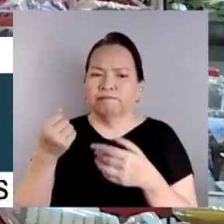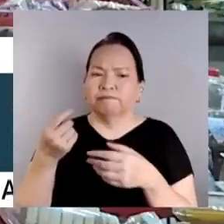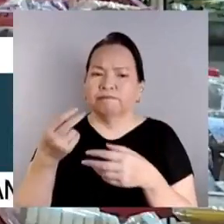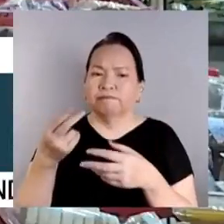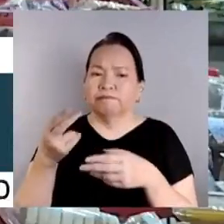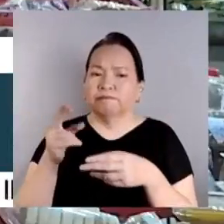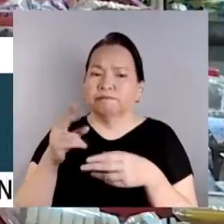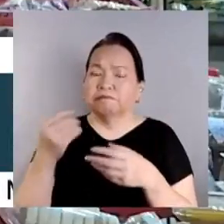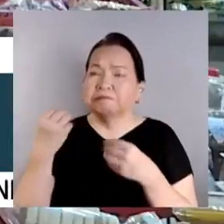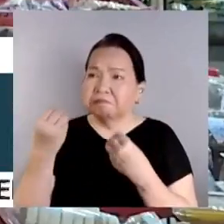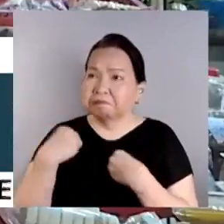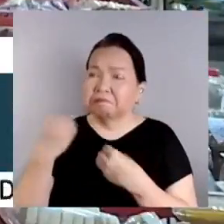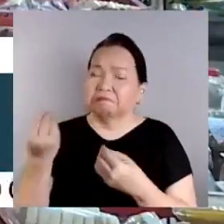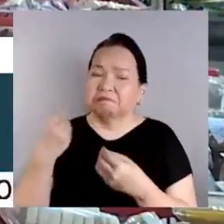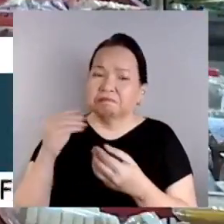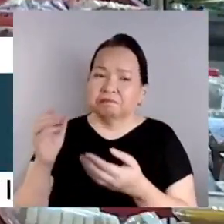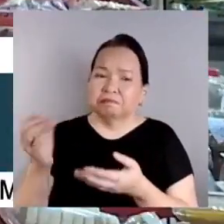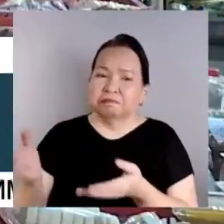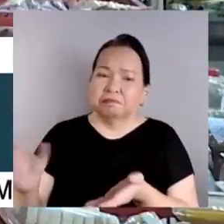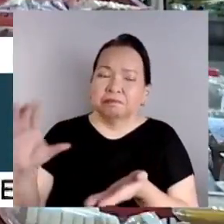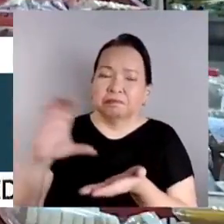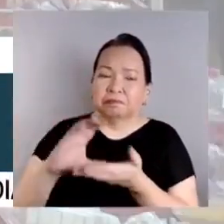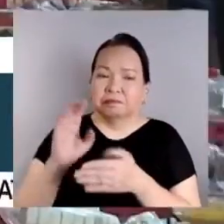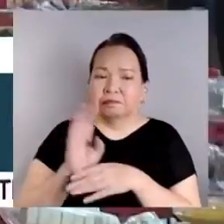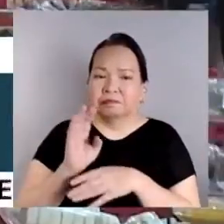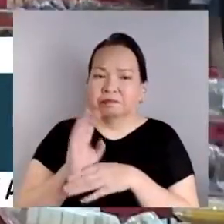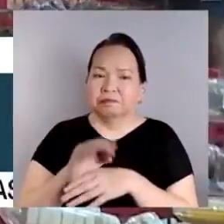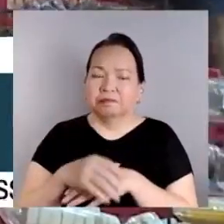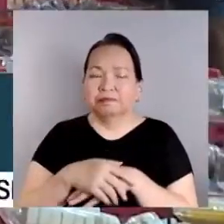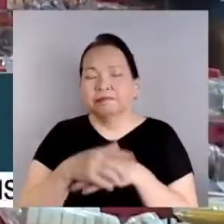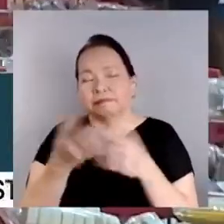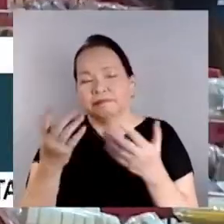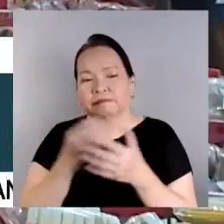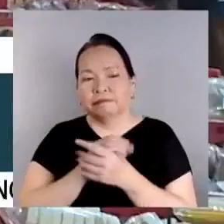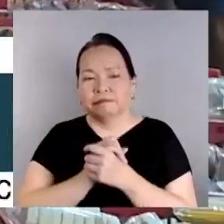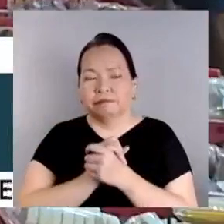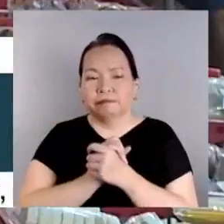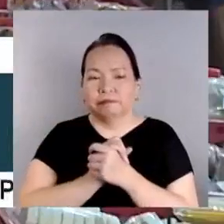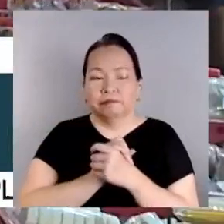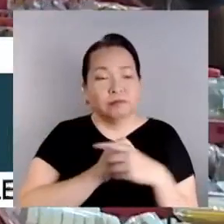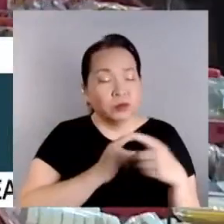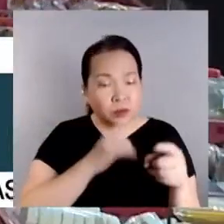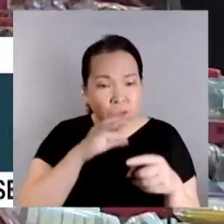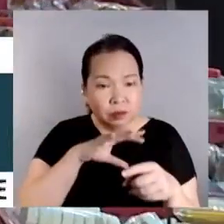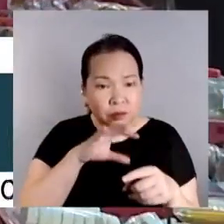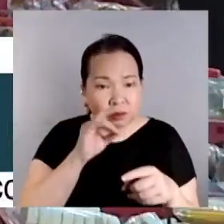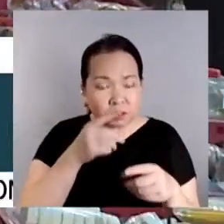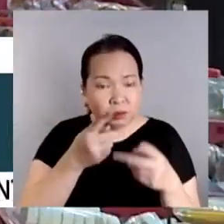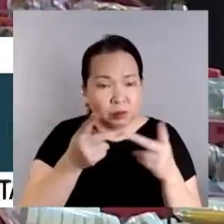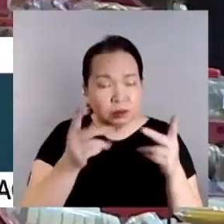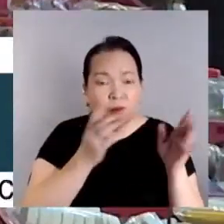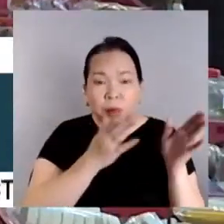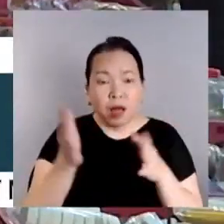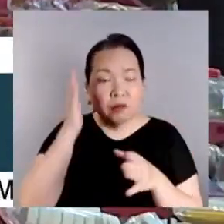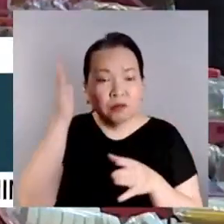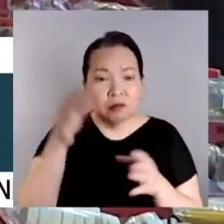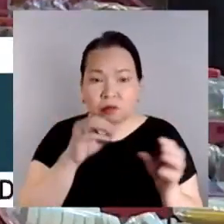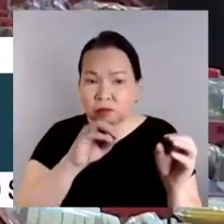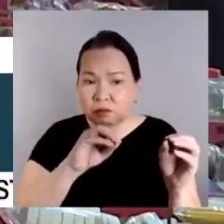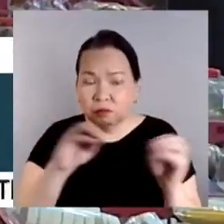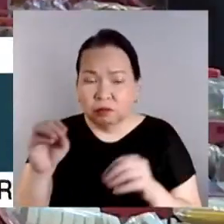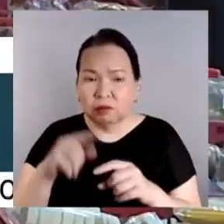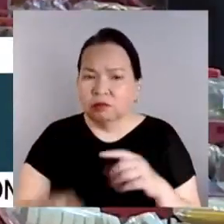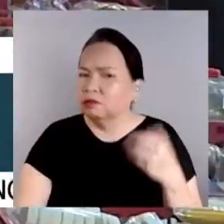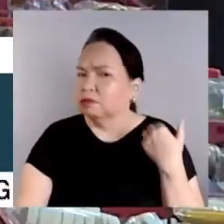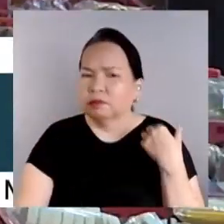puhunan, di ba? Yan lang, ganun lang. May nakita na ba kayong pwedeng, anong gagawin ni Goku? Wala pa.